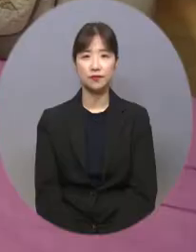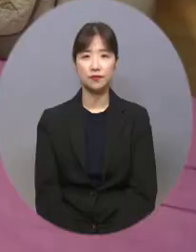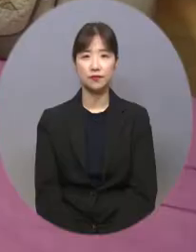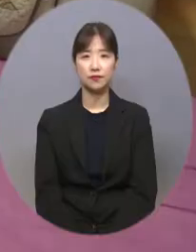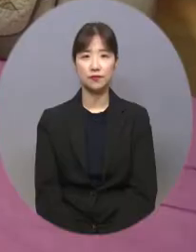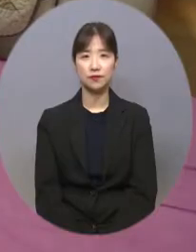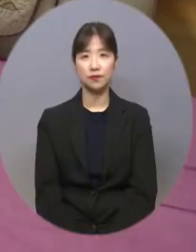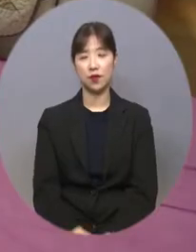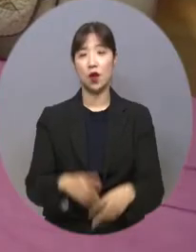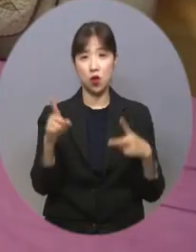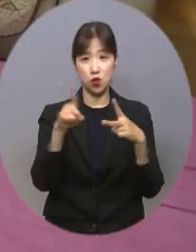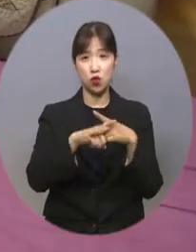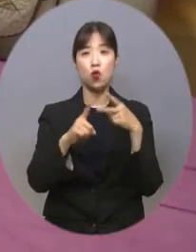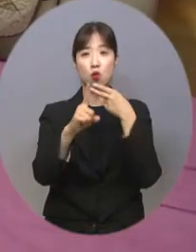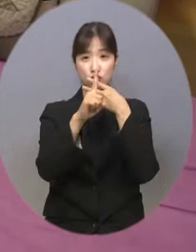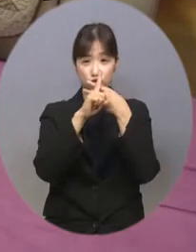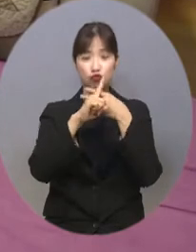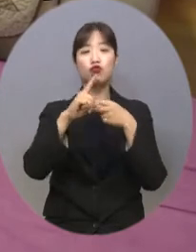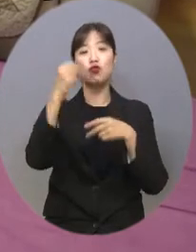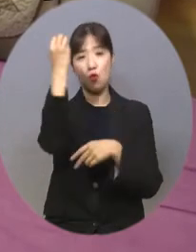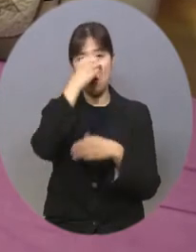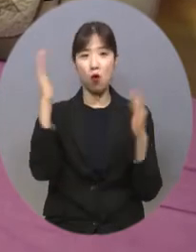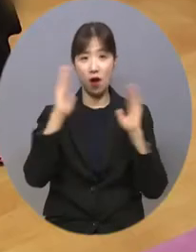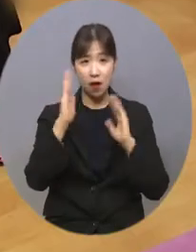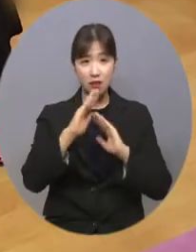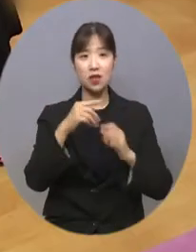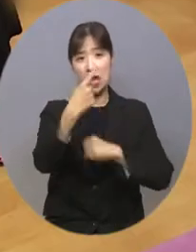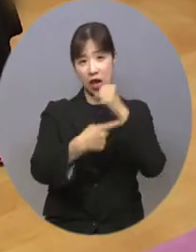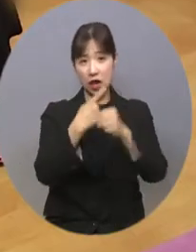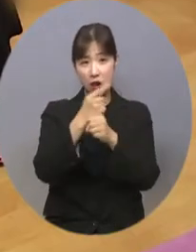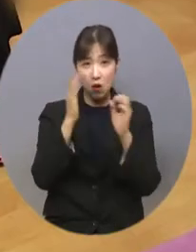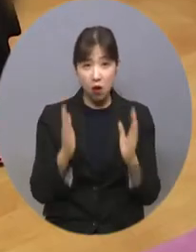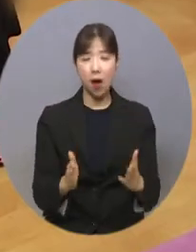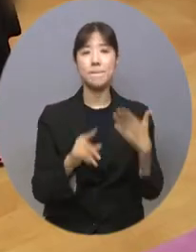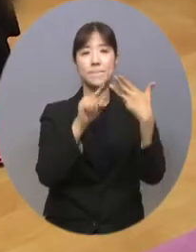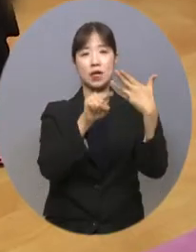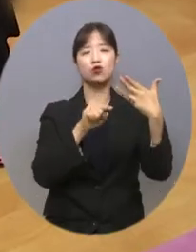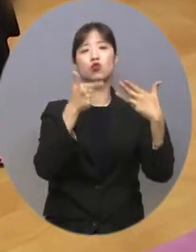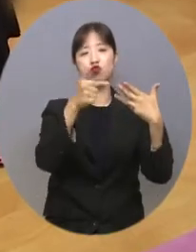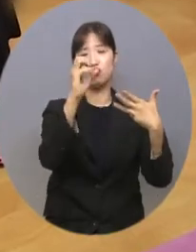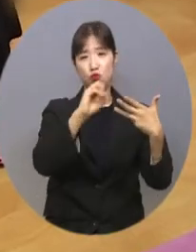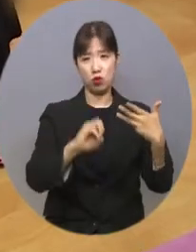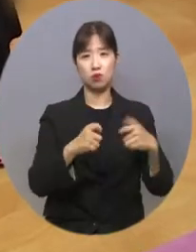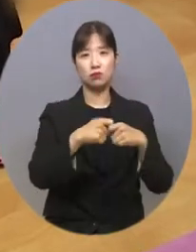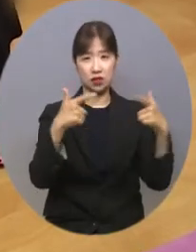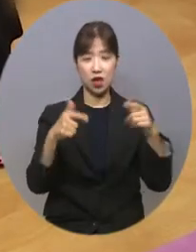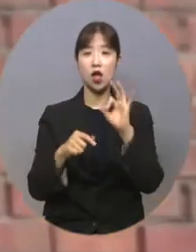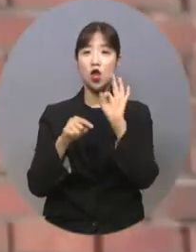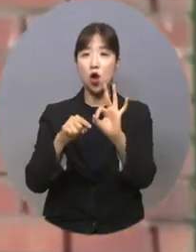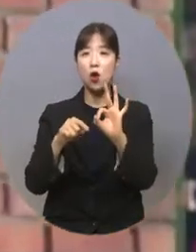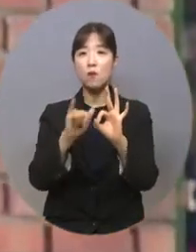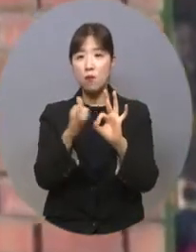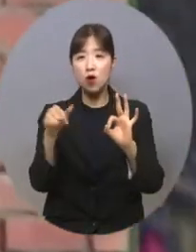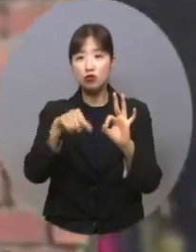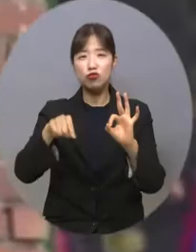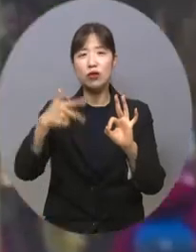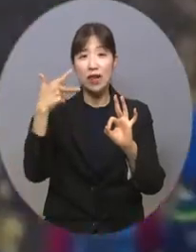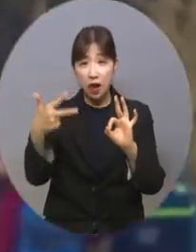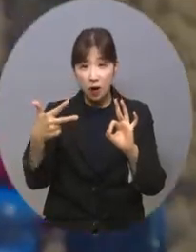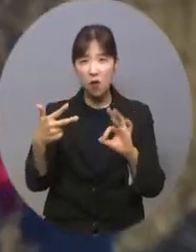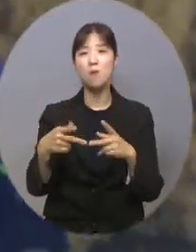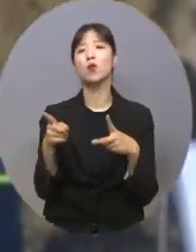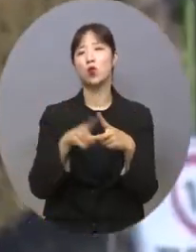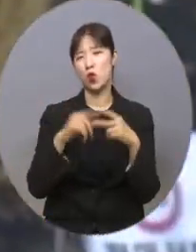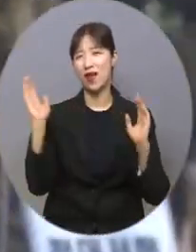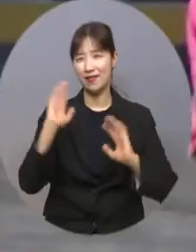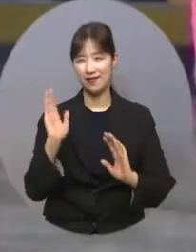초중고교 다문화 학생이 1년새 8.6% 들었고 다문화 학생 10명 중 7명은 초등학생인 것으로